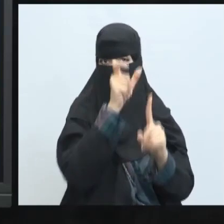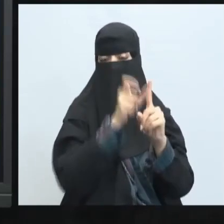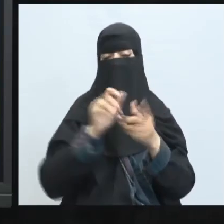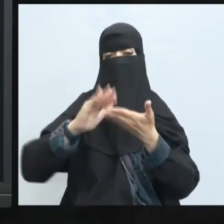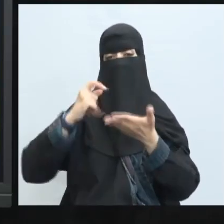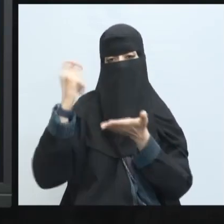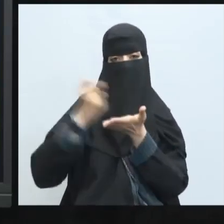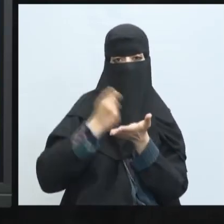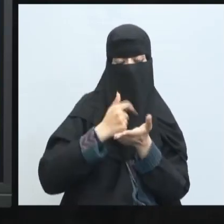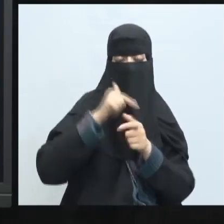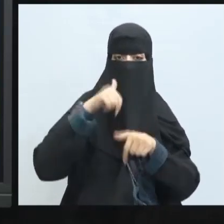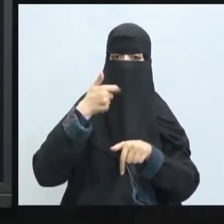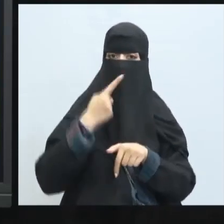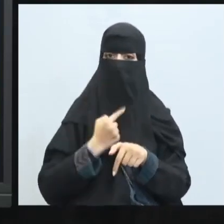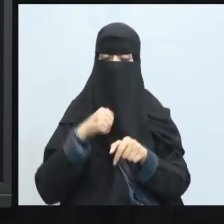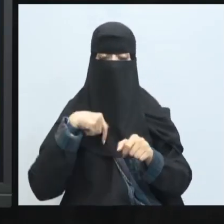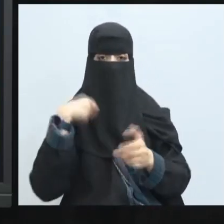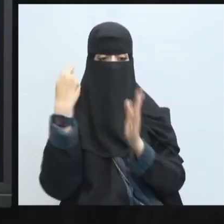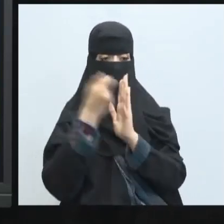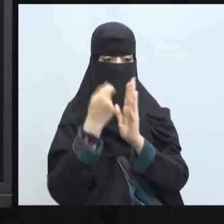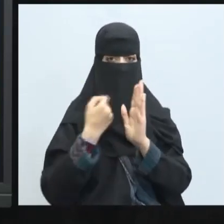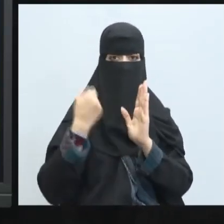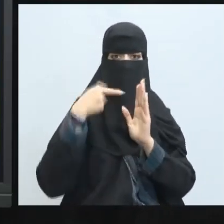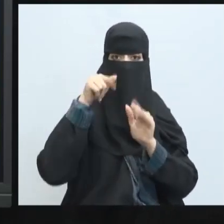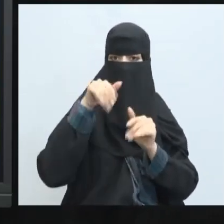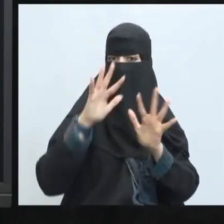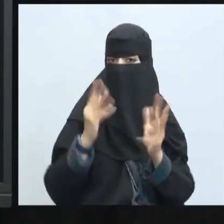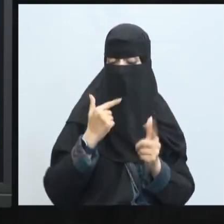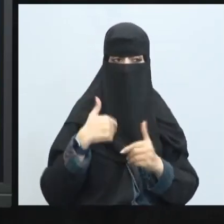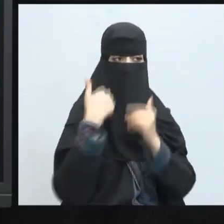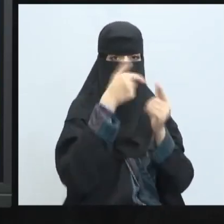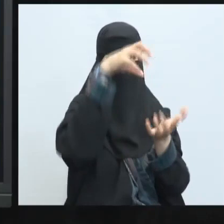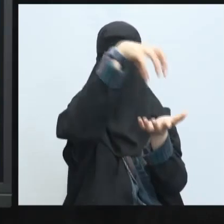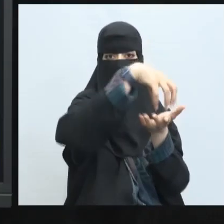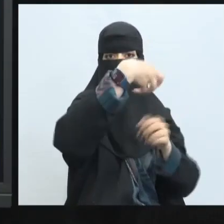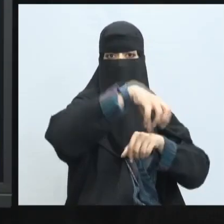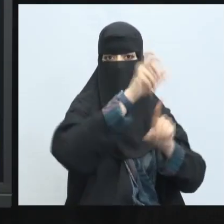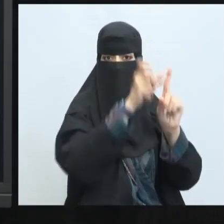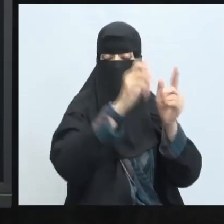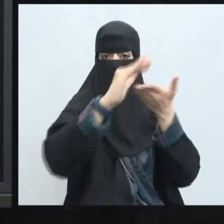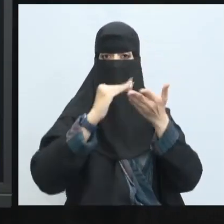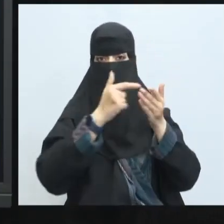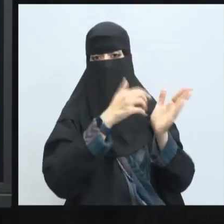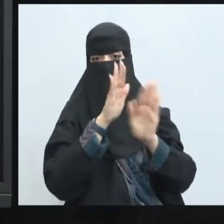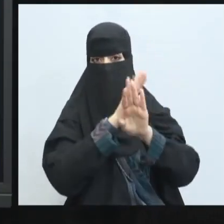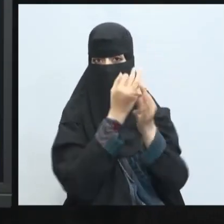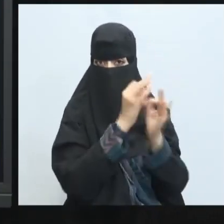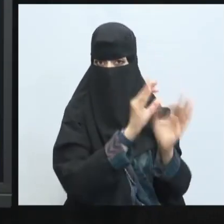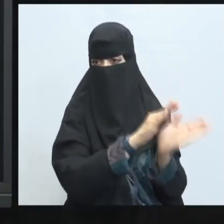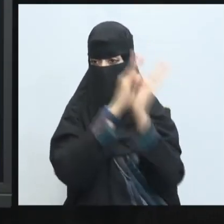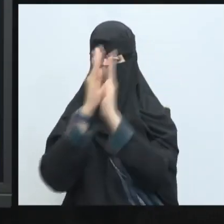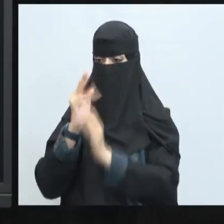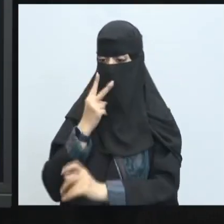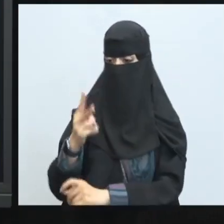او استعراض تقرير او كتابه تقرير السكرتاريه تقوم بتجهيزه ومن ثم تعرضه على الاداره وبالتالي العمل